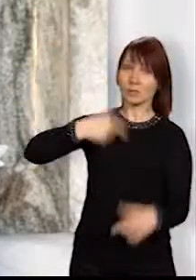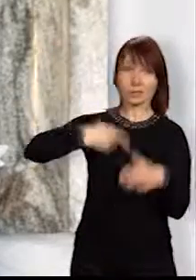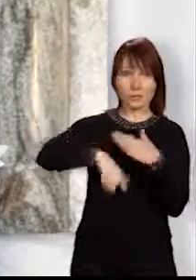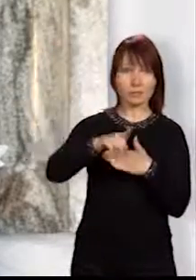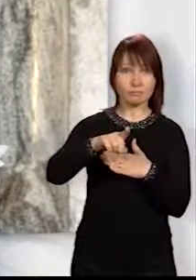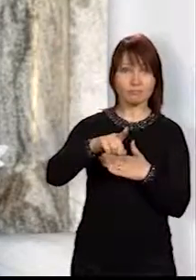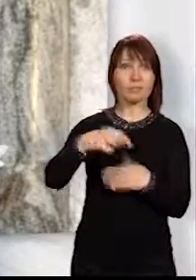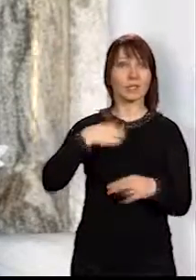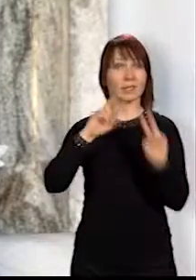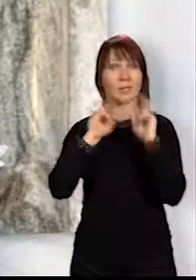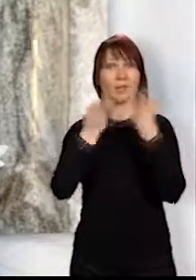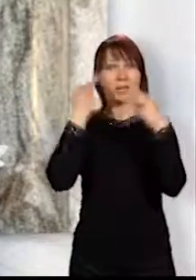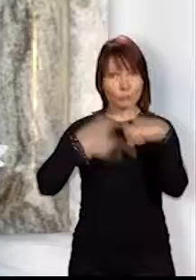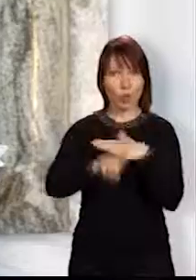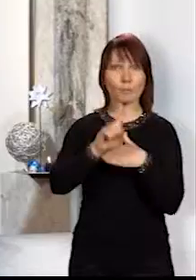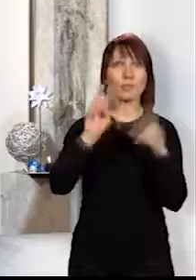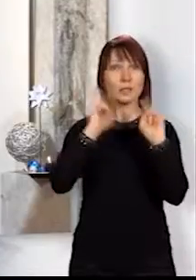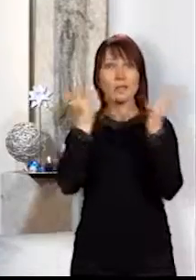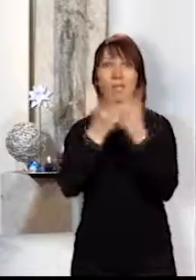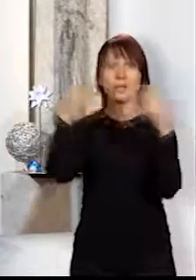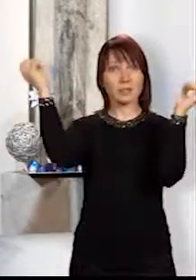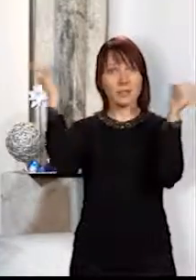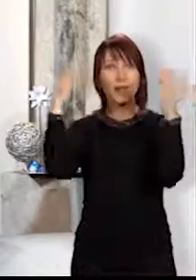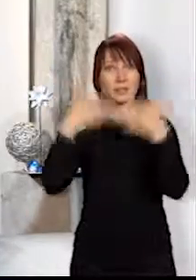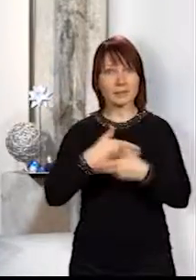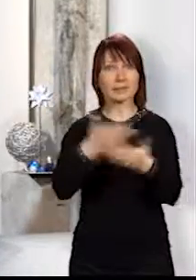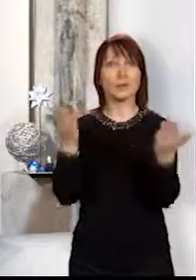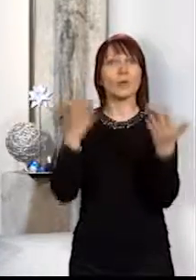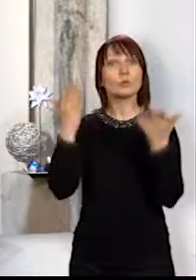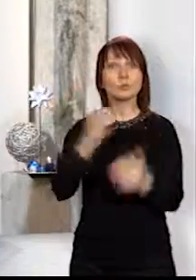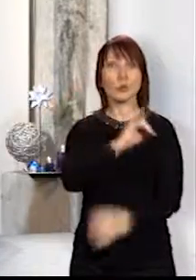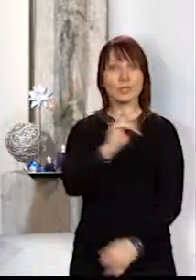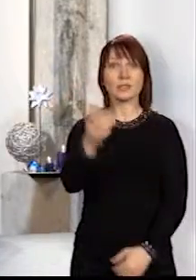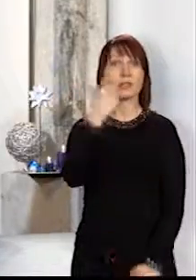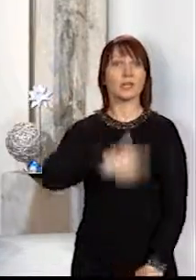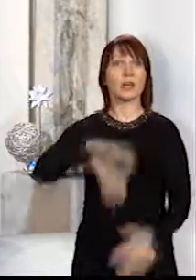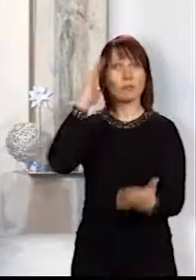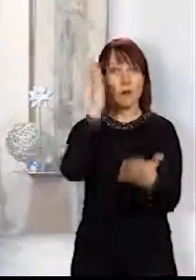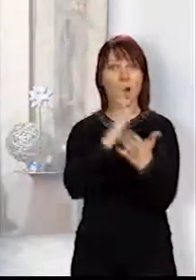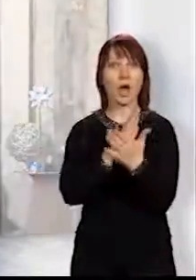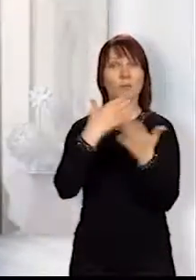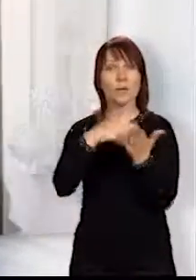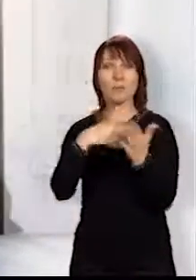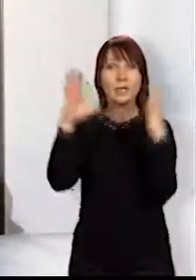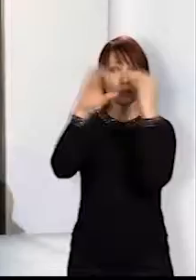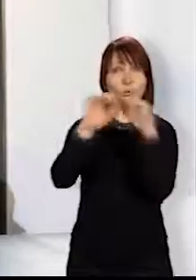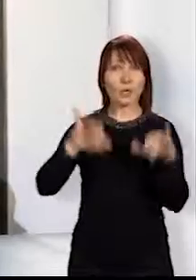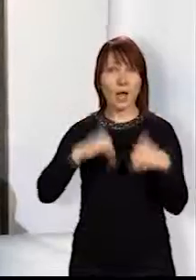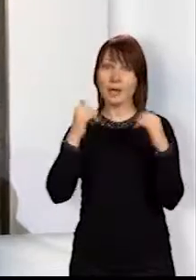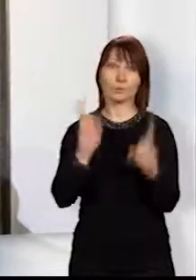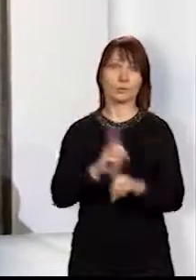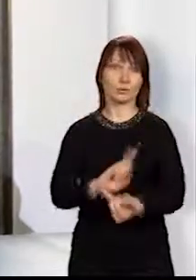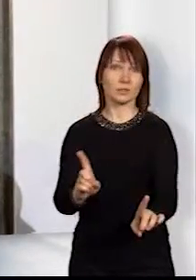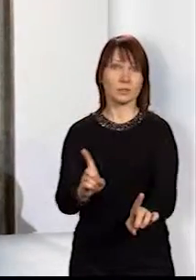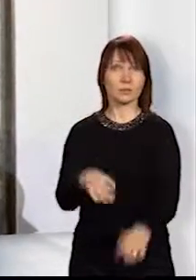Ich bin in die Welt gekommen als ein Licht, damit wer an mich glaubt, nicht in der Finsternis bleibe.